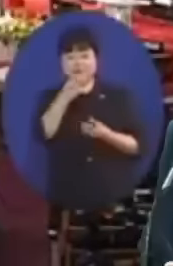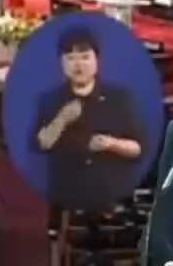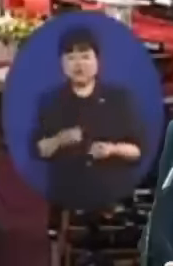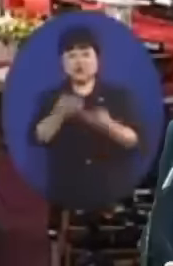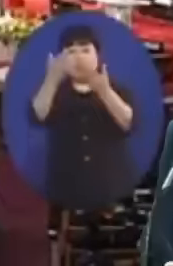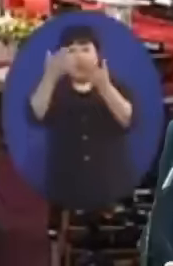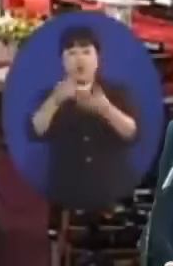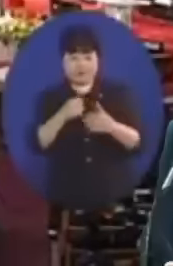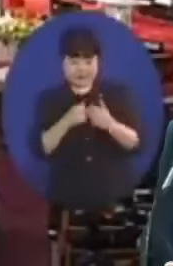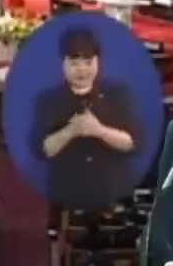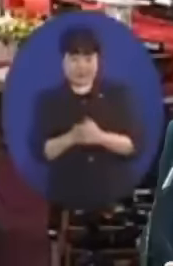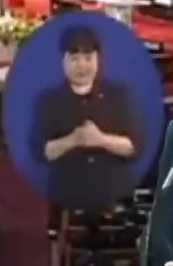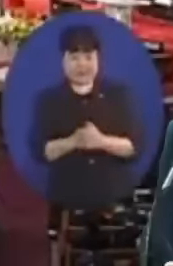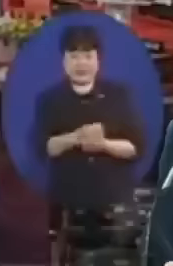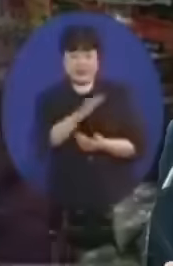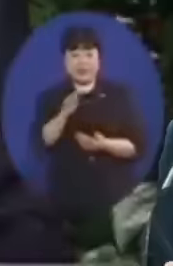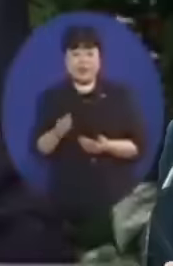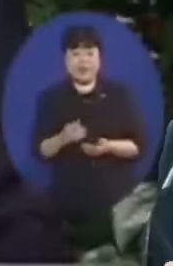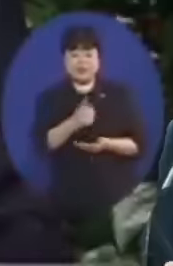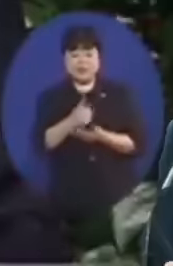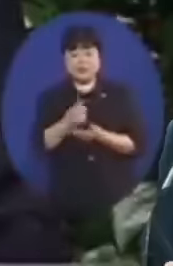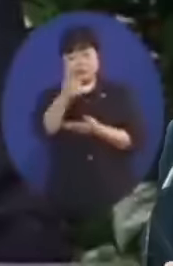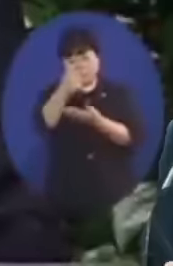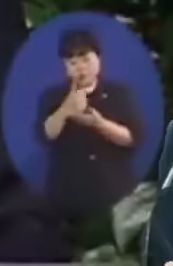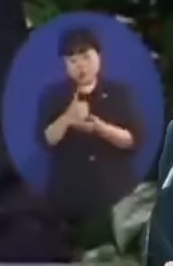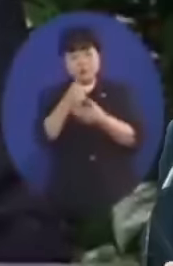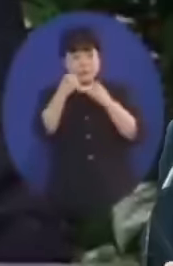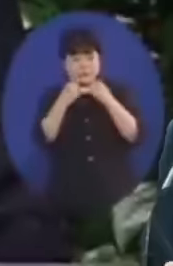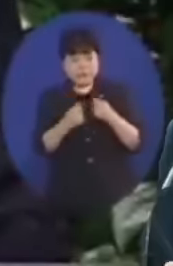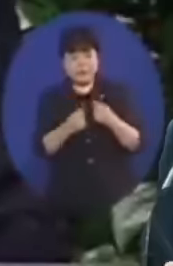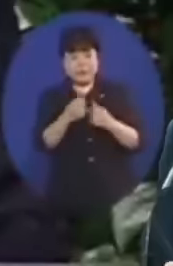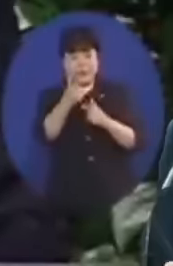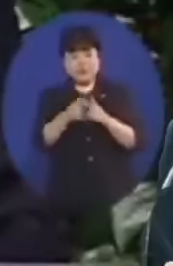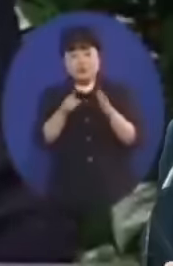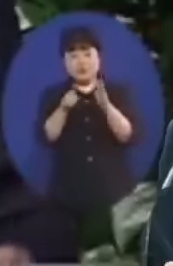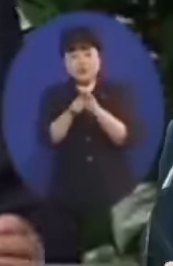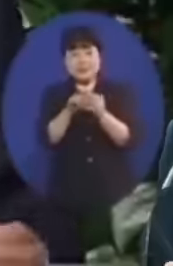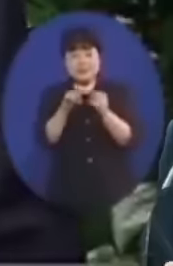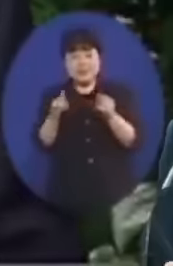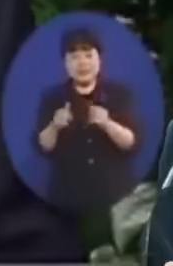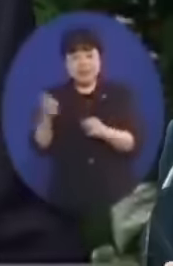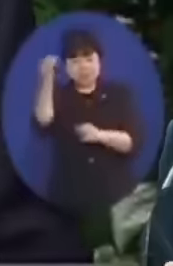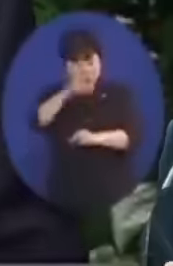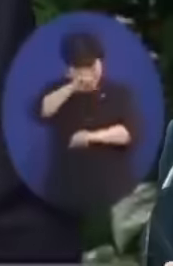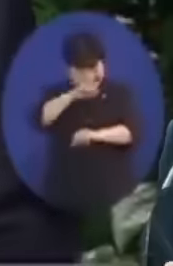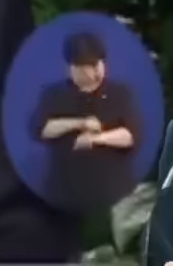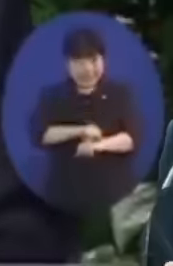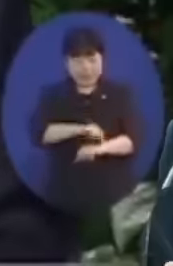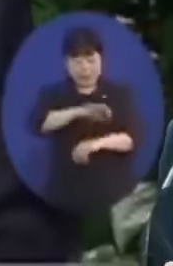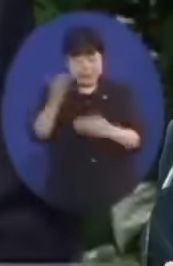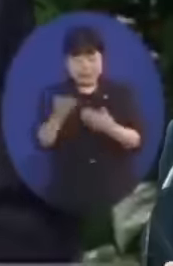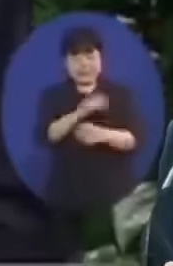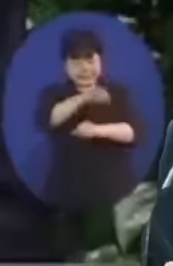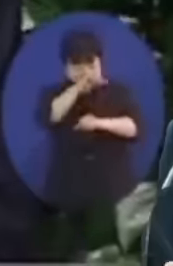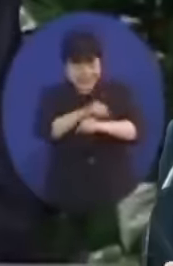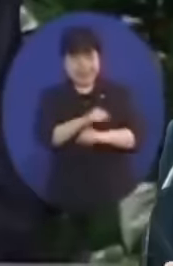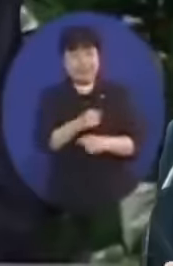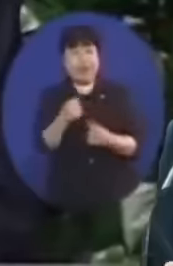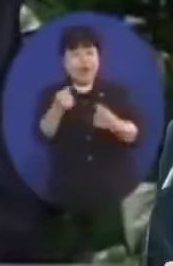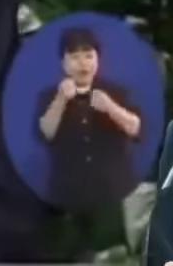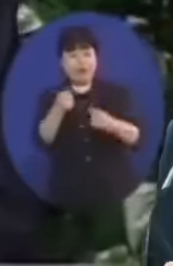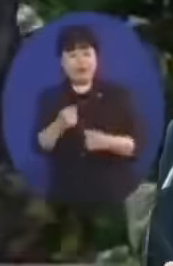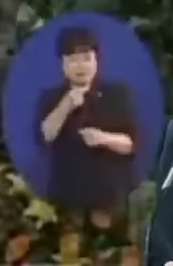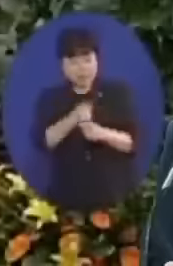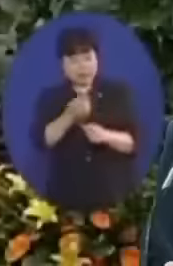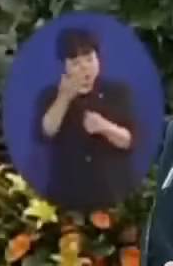삼중축복이란, 그러므로 우리가 이 주님을 모시고 삶으로 우리 예수 믿는 사람은 영혼이 잘됨같이 범사에 잘됨에 강건하도록